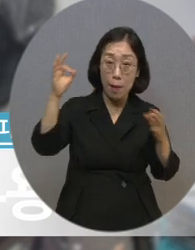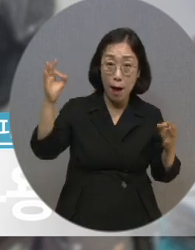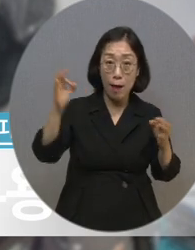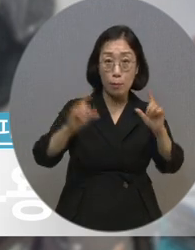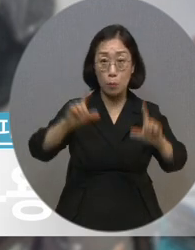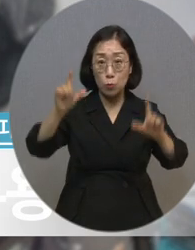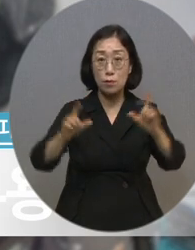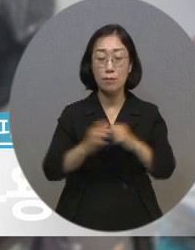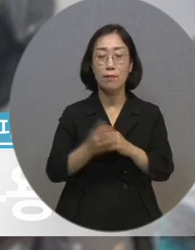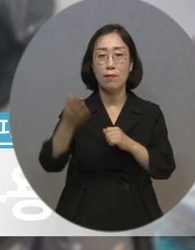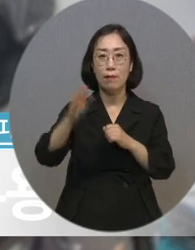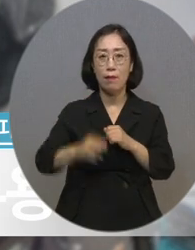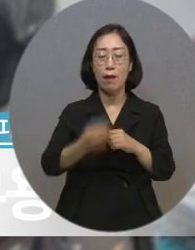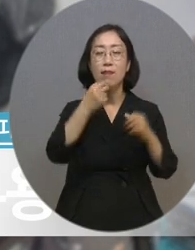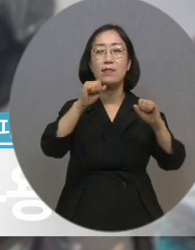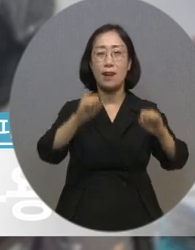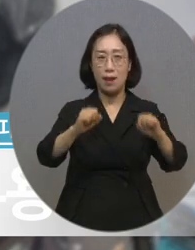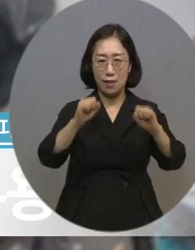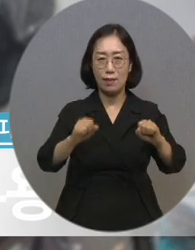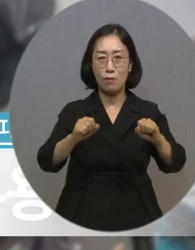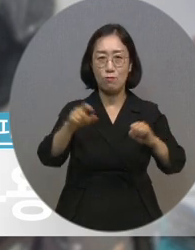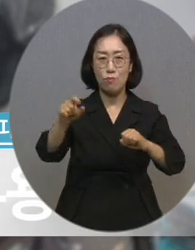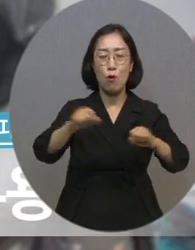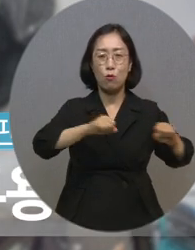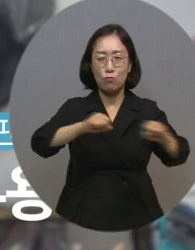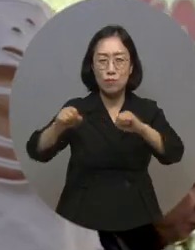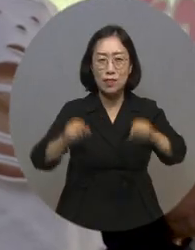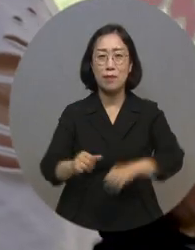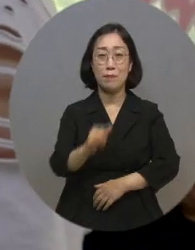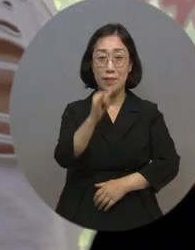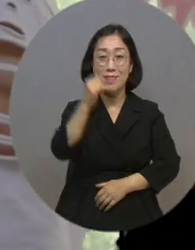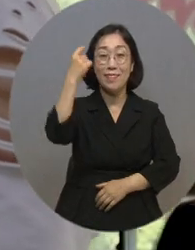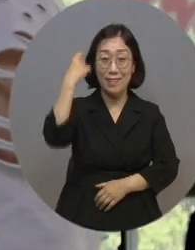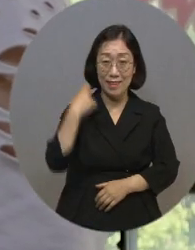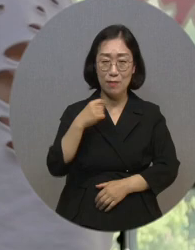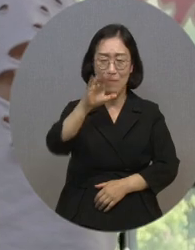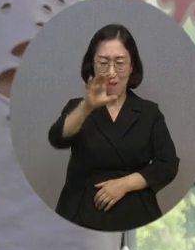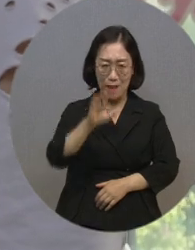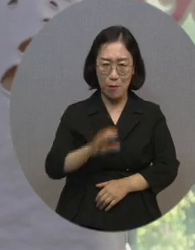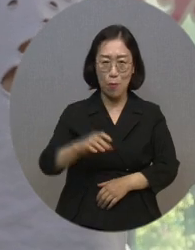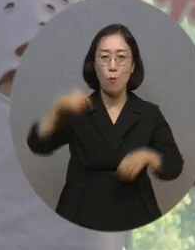같지만 그 살아있는 생명체는 언젠간 다 움직인다.